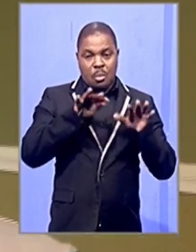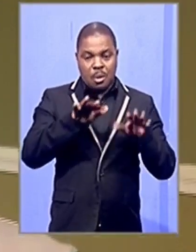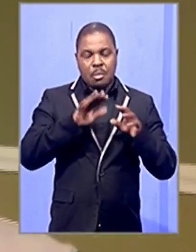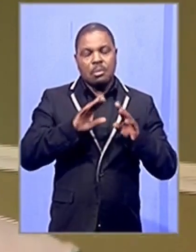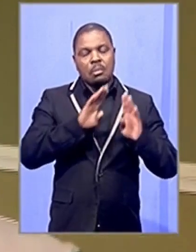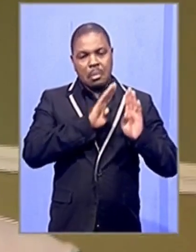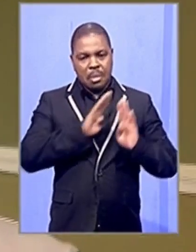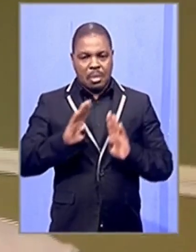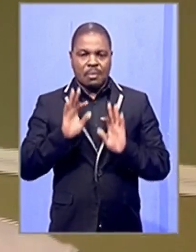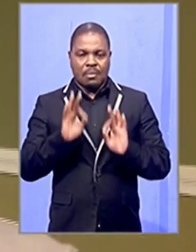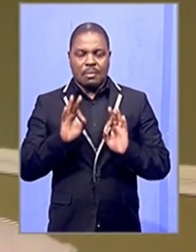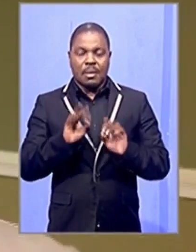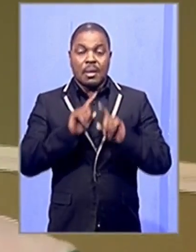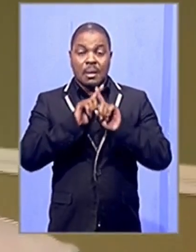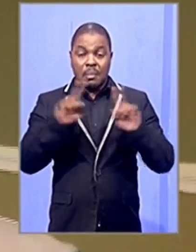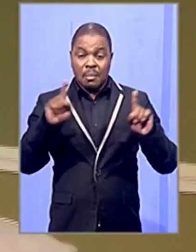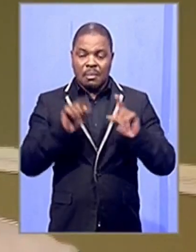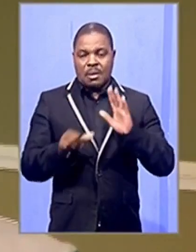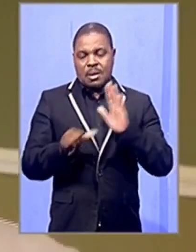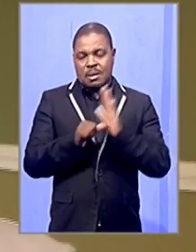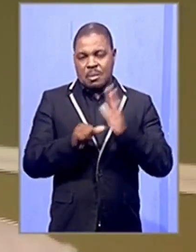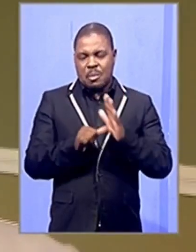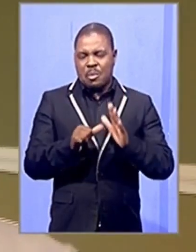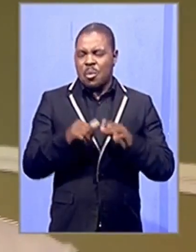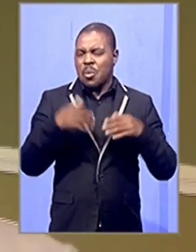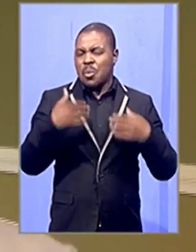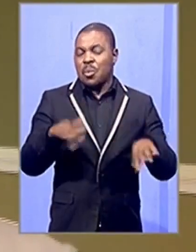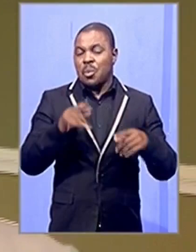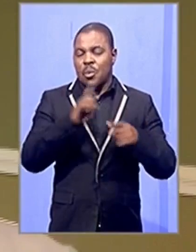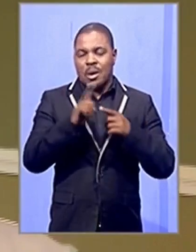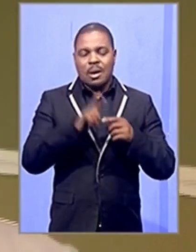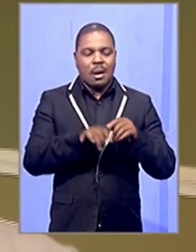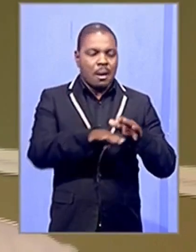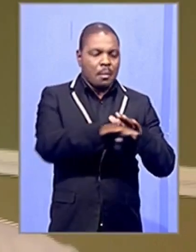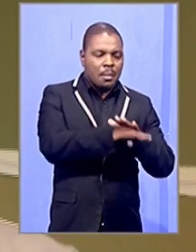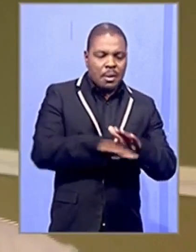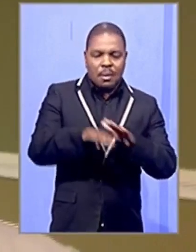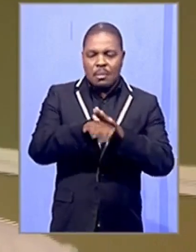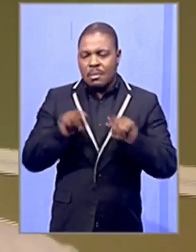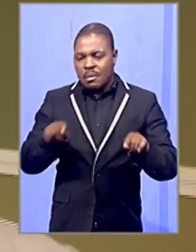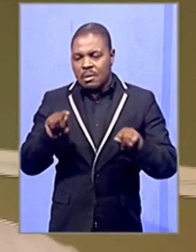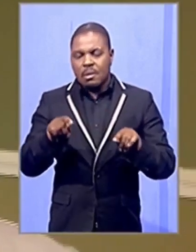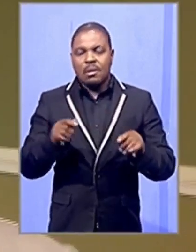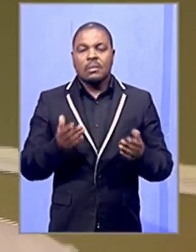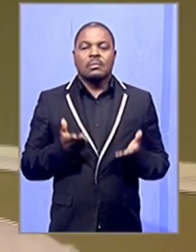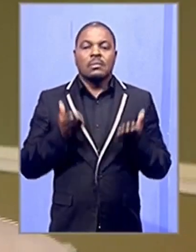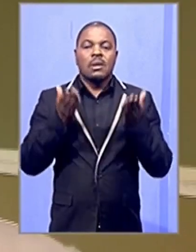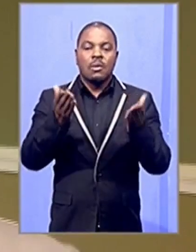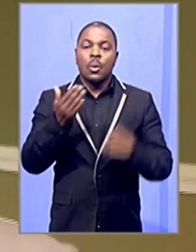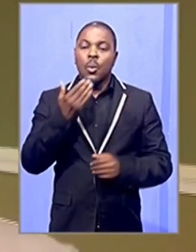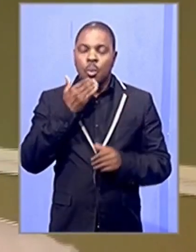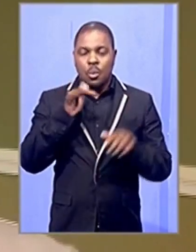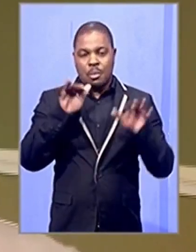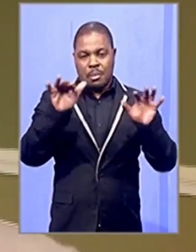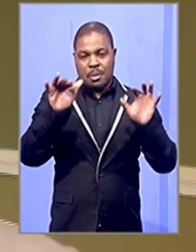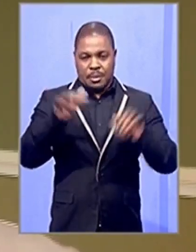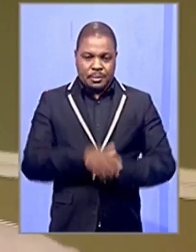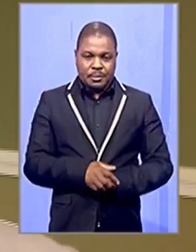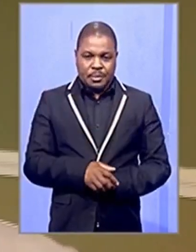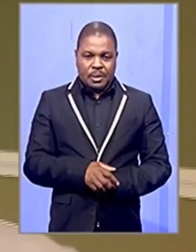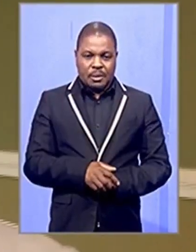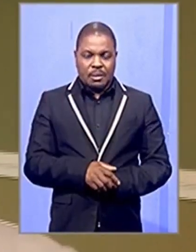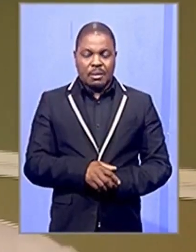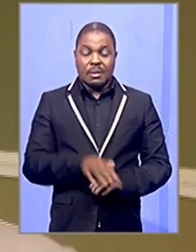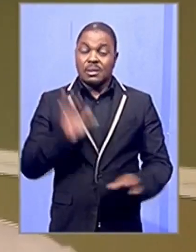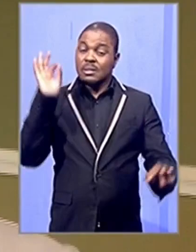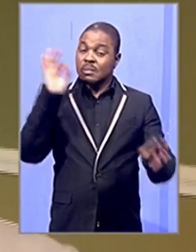Empa ntho e bohlokwa haholo ko ba le makala a sebeletsang setjhaba. Haholo re bona phano